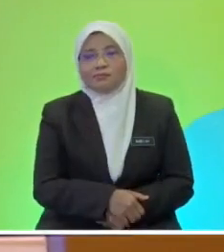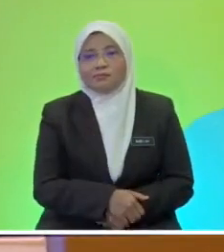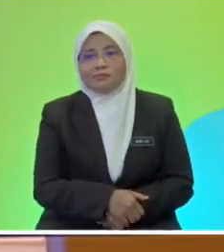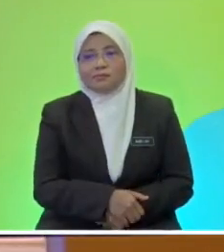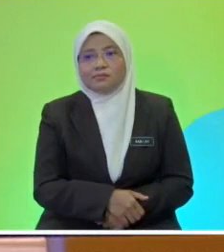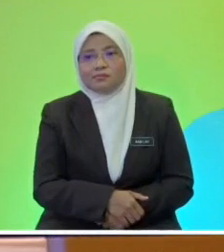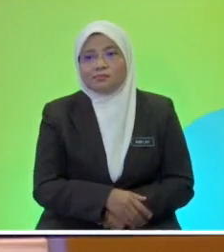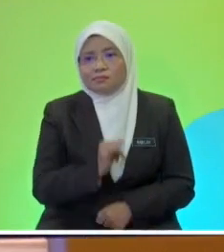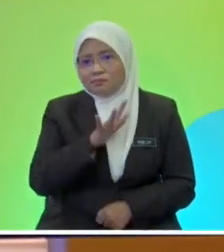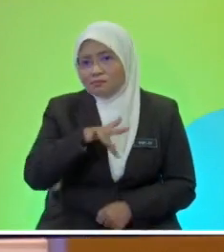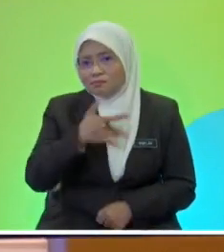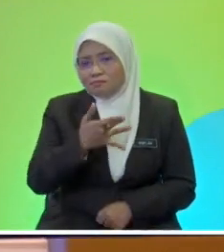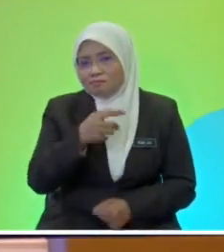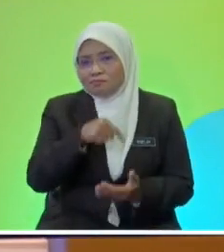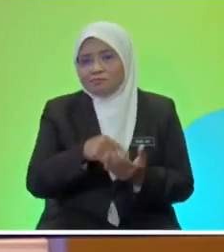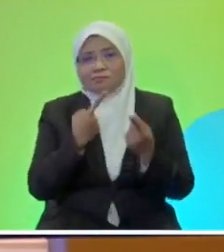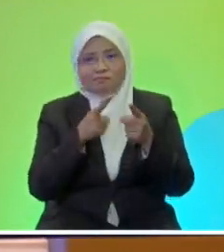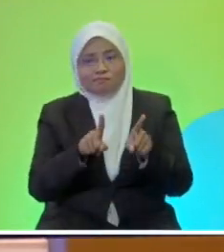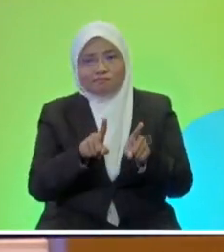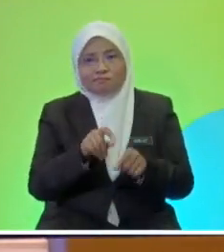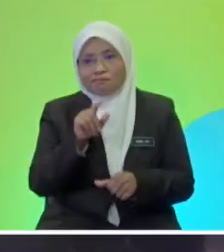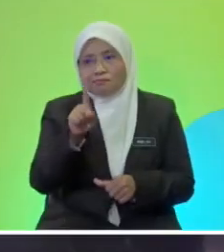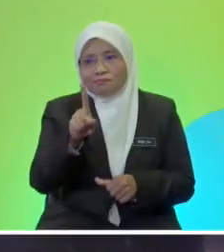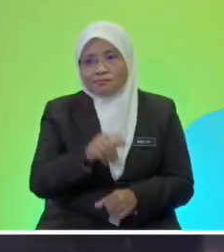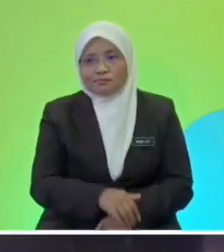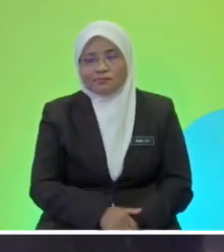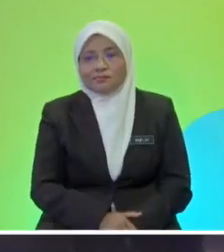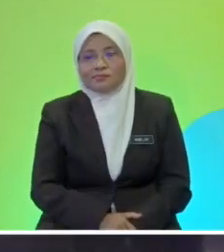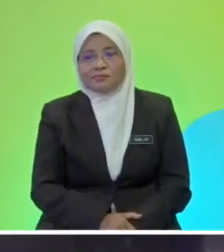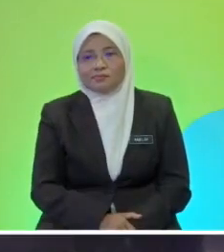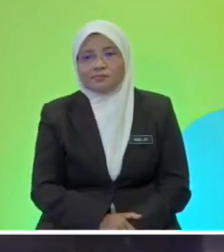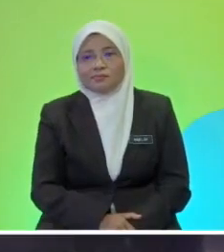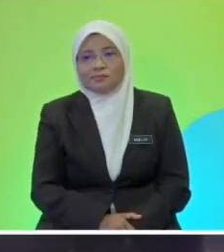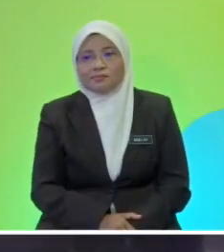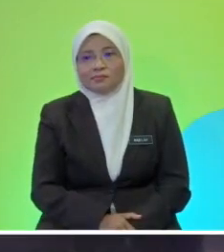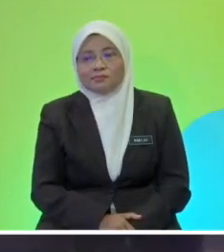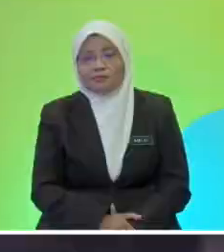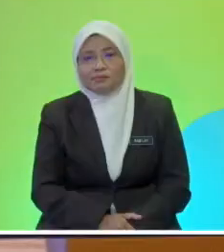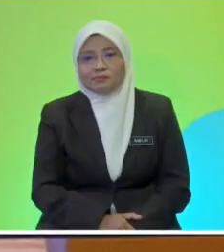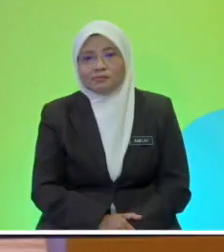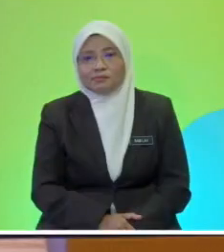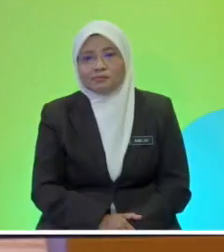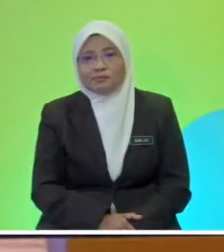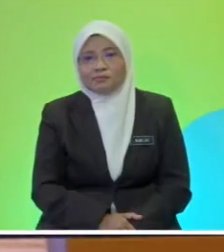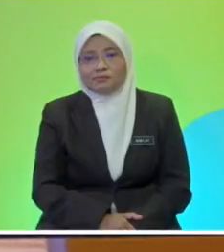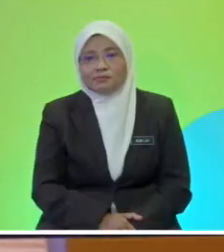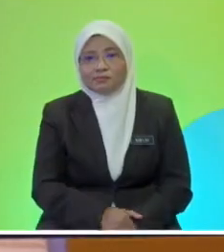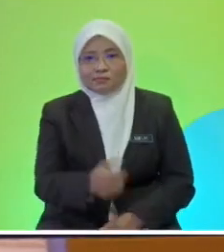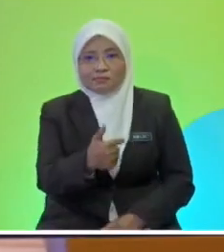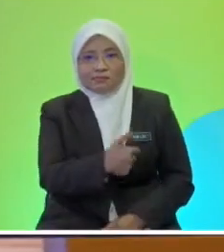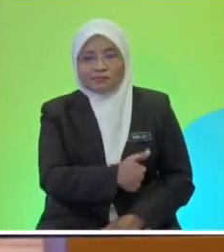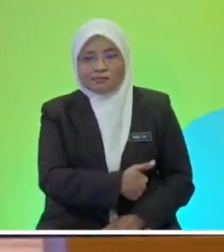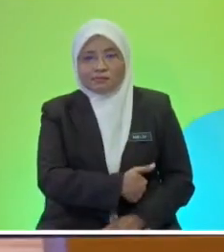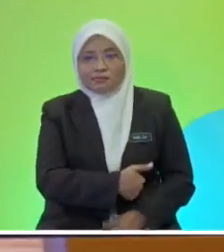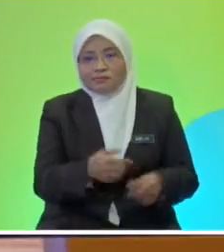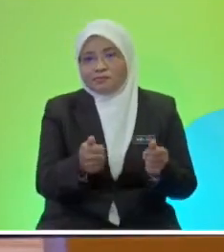ini jawabannya yang akan dimasukkan nah jarum akan dimasukkan dengan